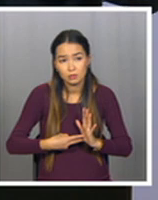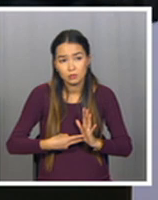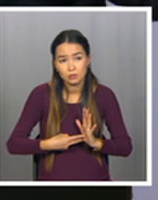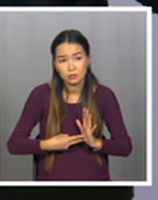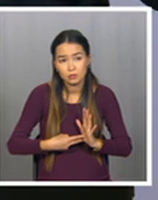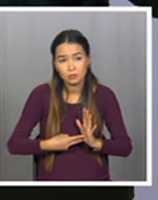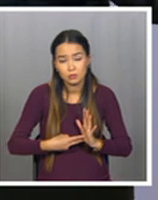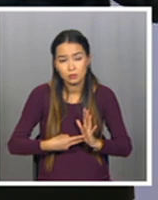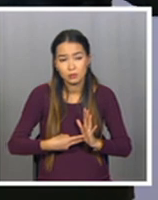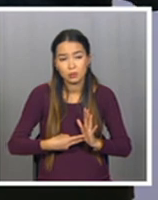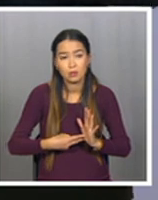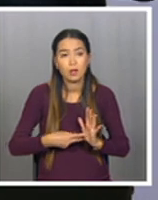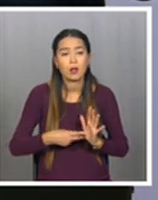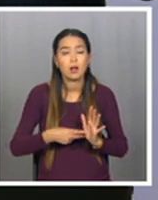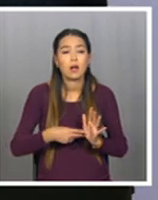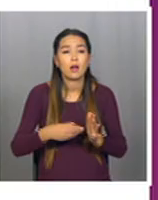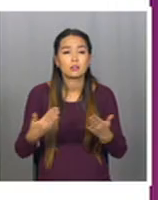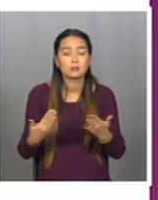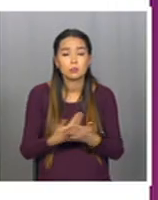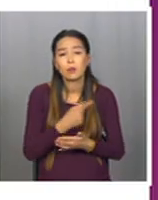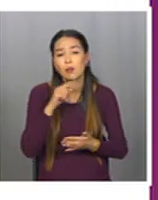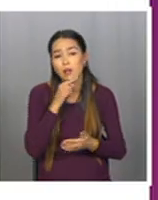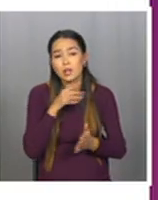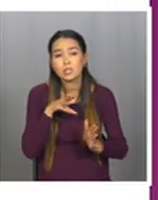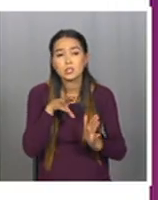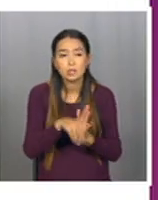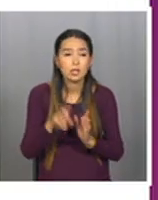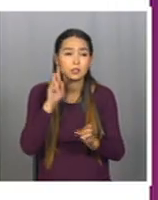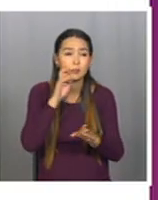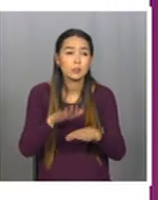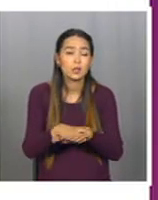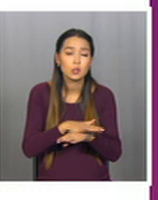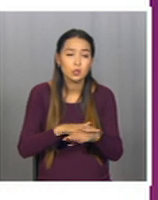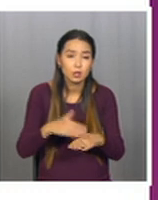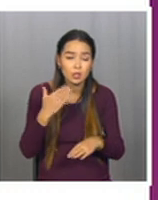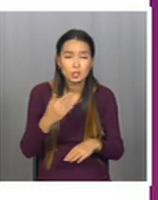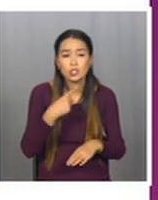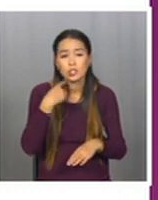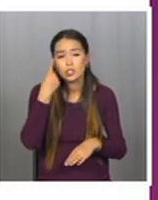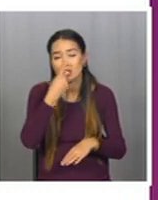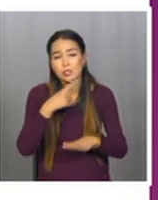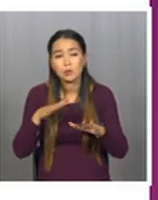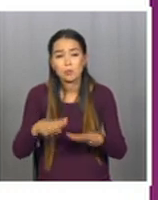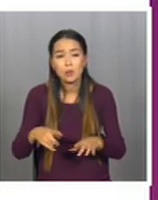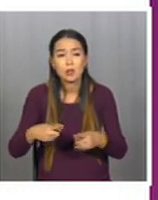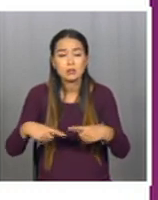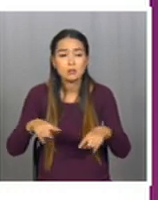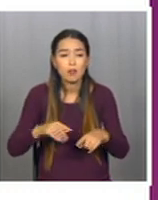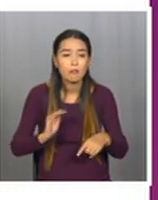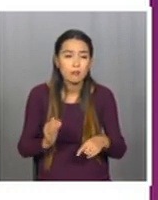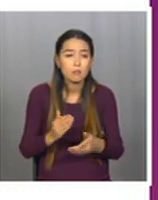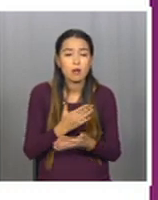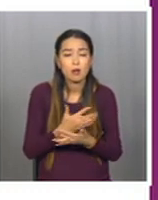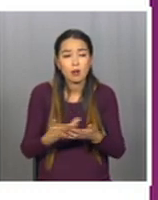нарықтық экономиканы енгізілуіне байланысты енді мемлекеттік сектор мен жекеменшік секторлардың арасындағы белгілі бір дәрежеде